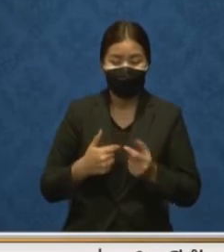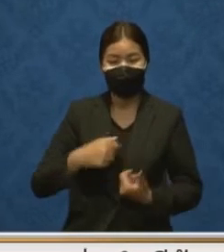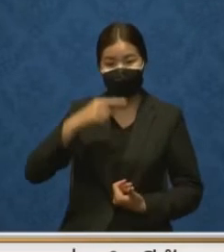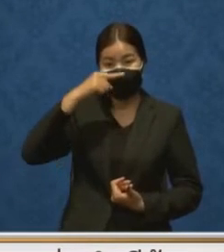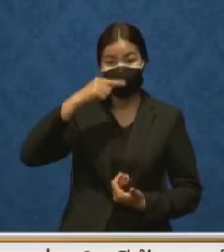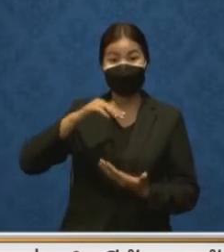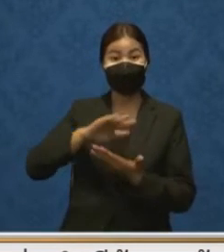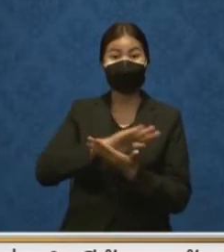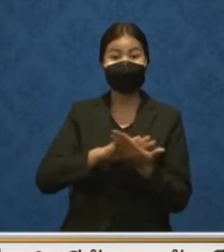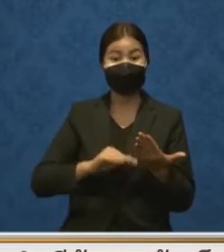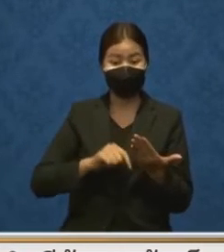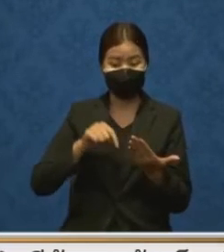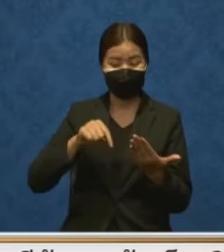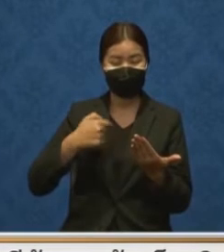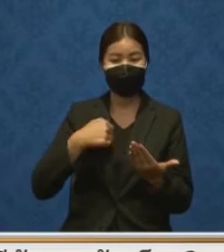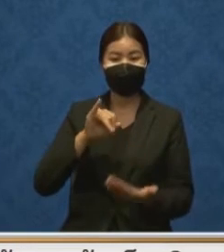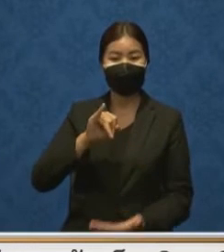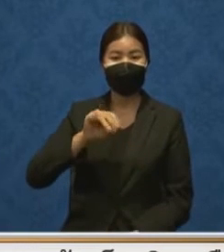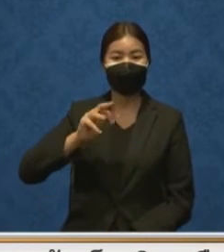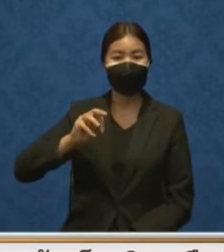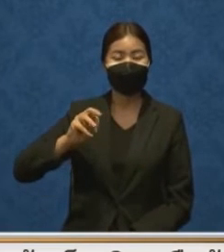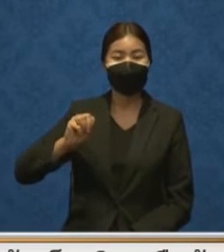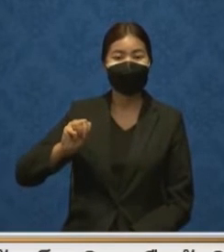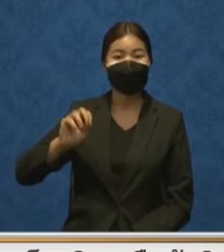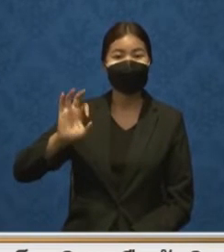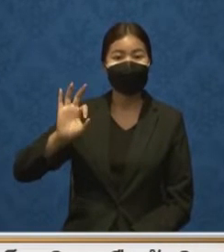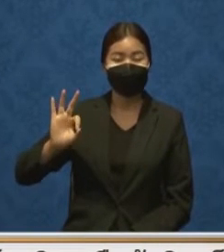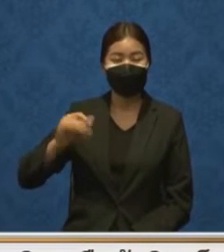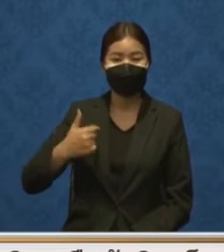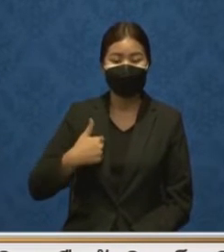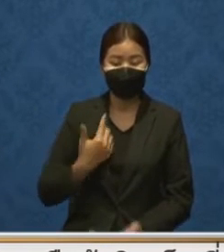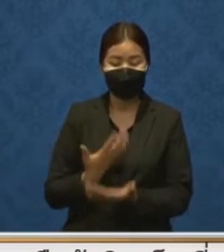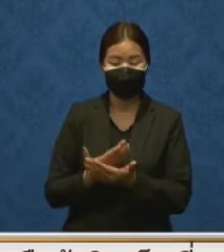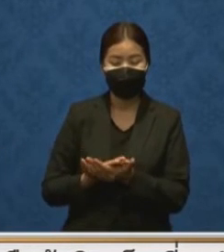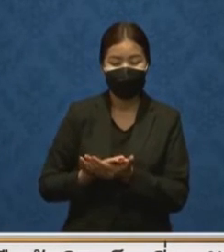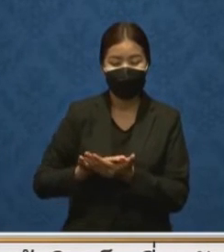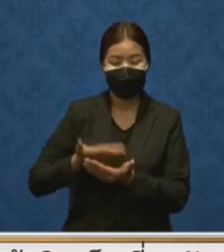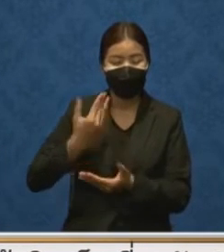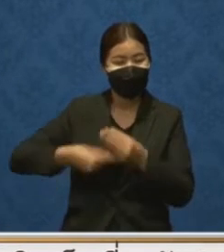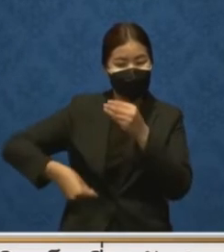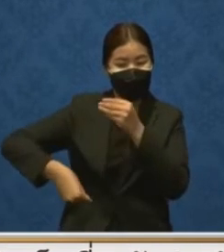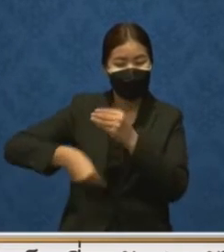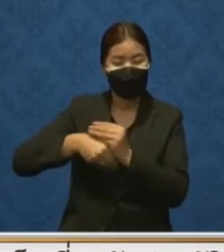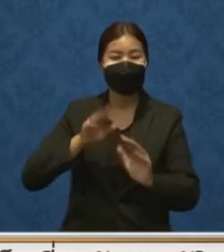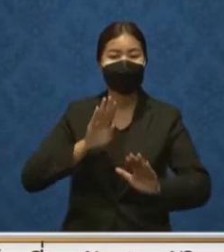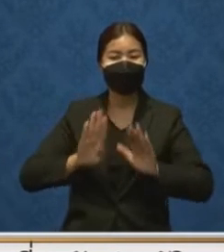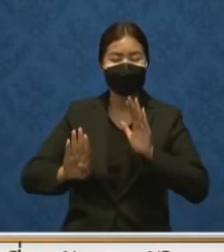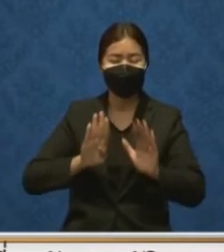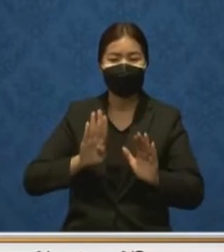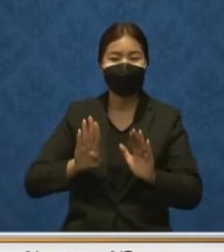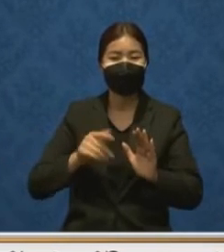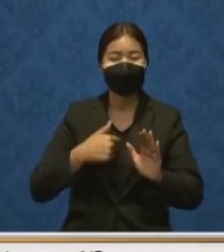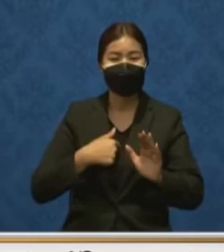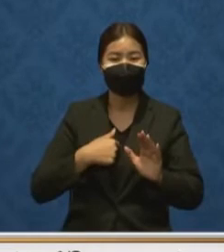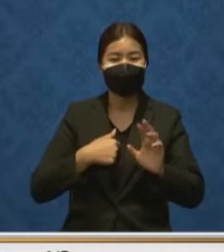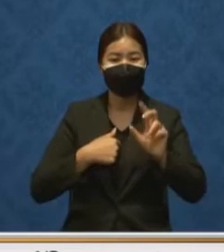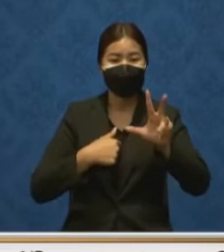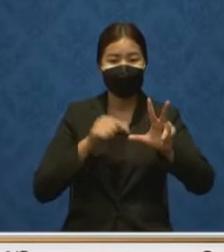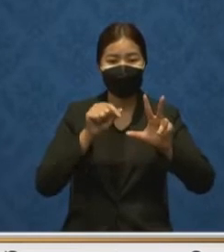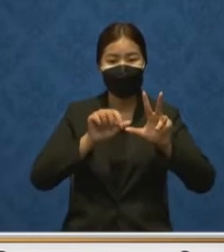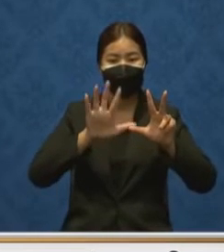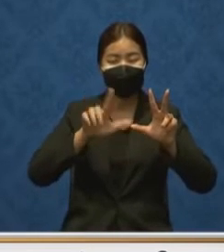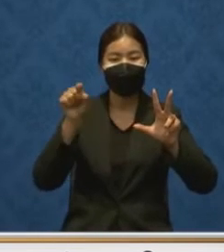IMF คาดการว่าเงินเฟอร์ปีนี้ของไทยจะอยู่อัตราเฉลียประมาณ 3.